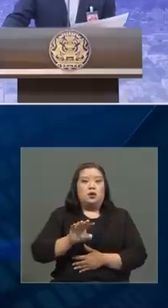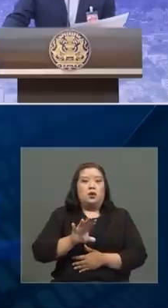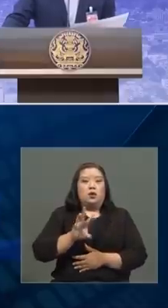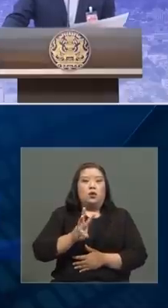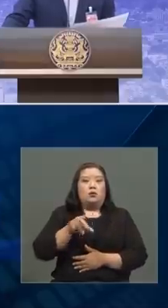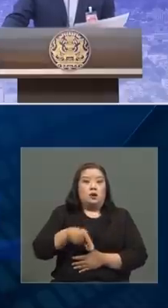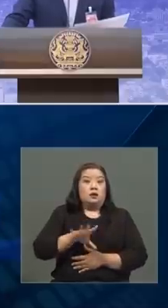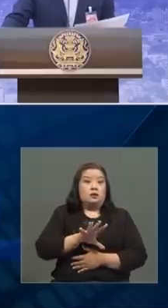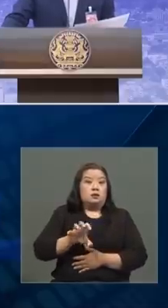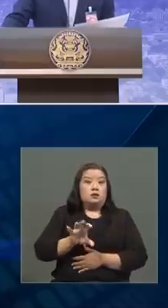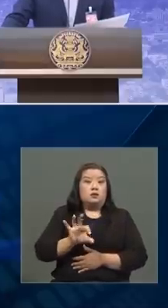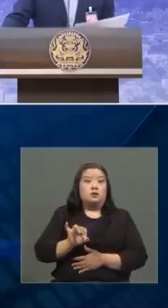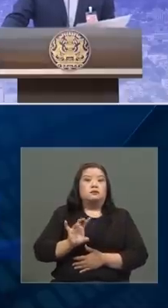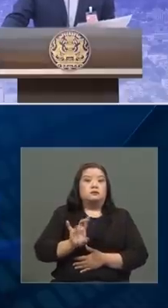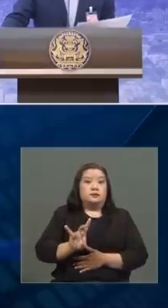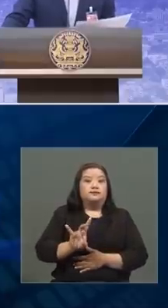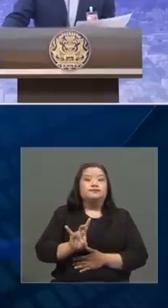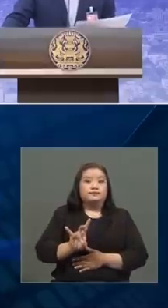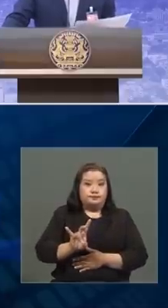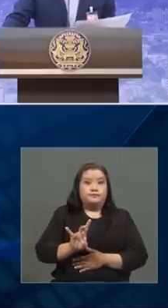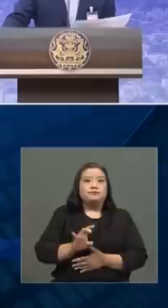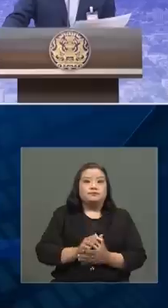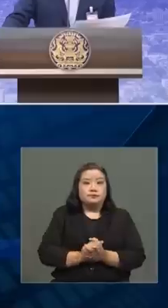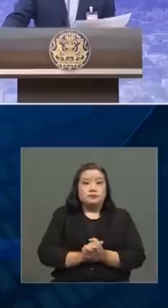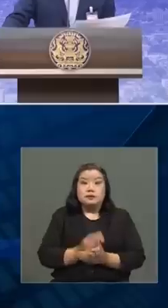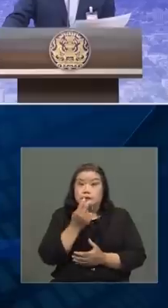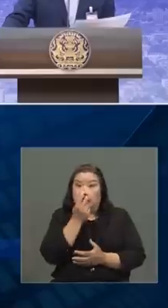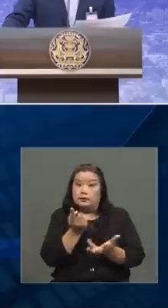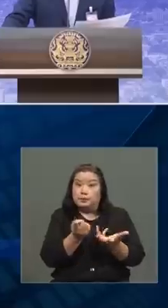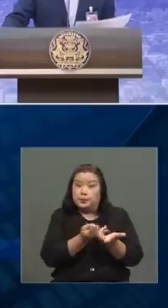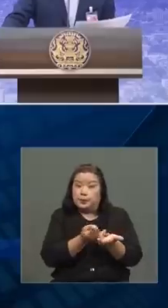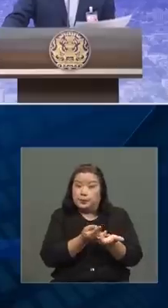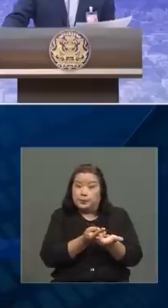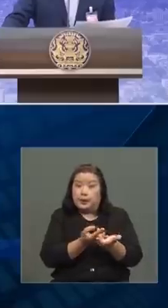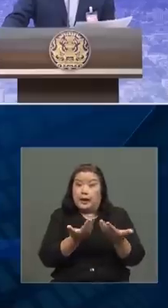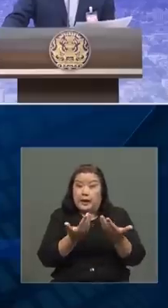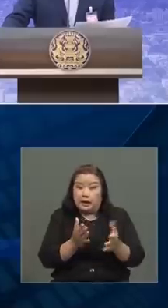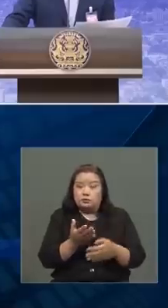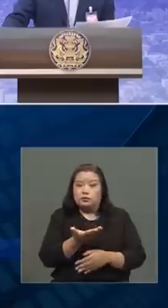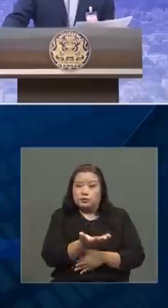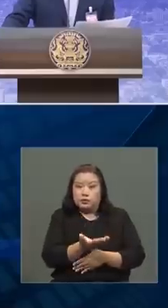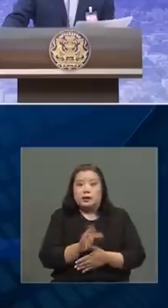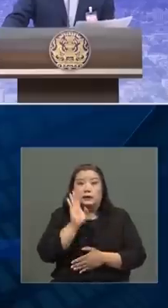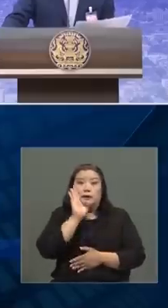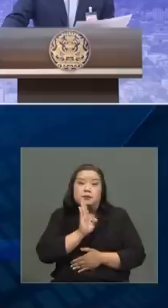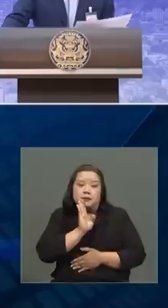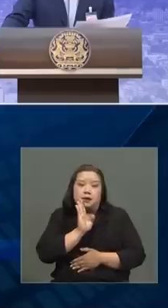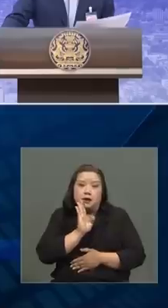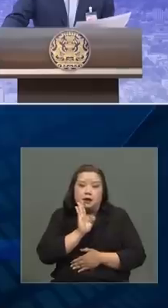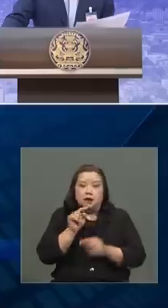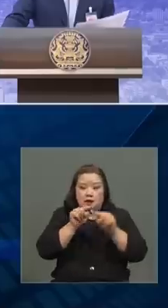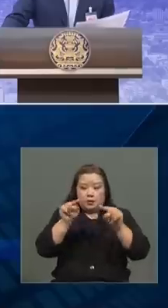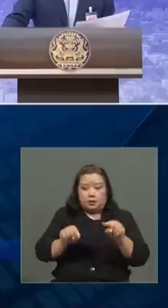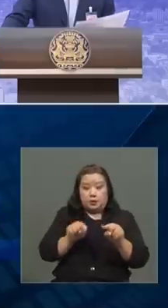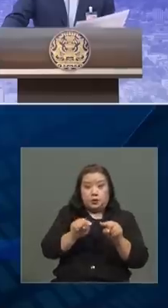6597นะครับซึ่งก็มีตัวเลขที่เอ่ออยากให้เห็นนะคืออยู่ใน